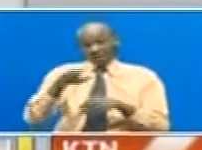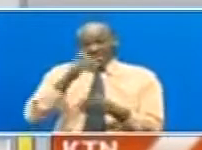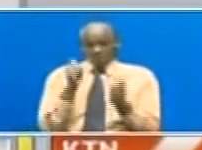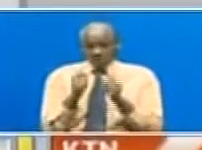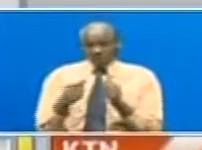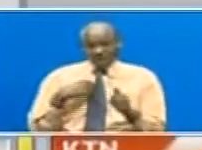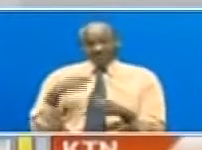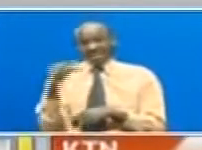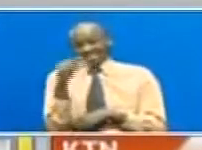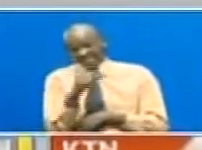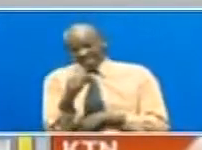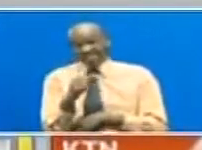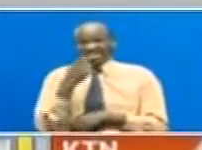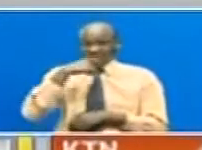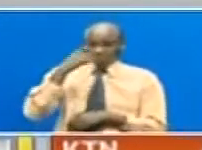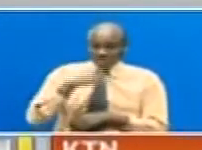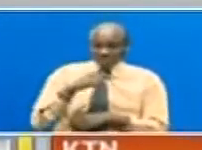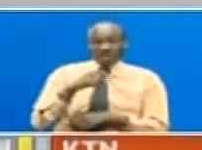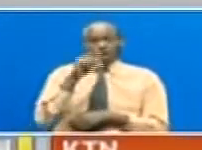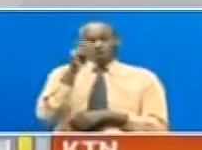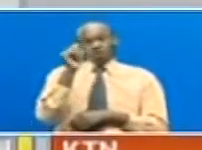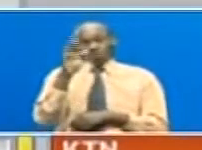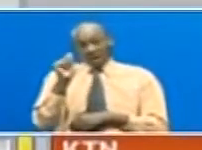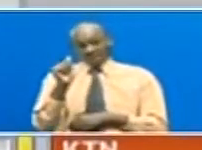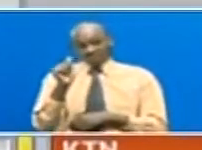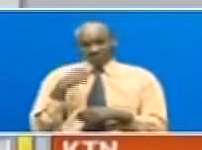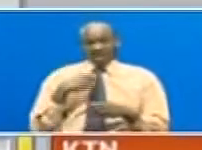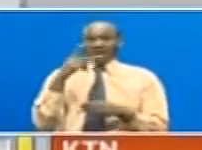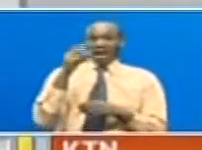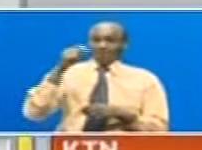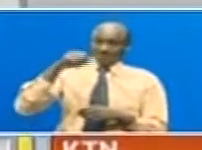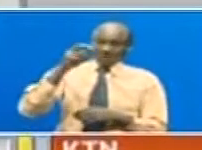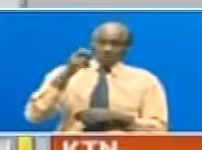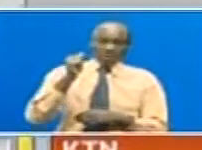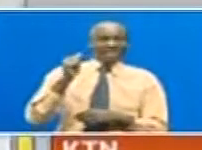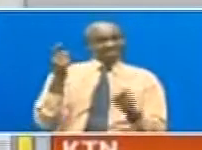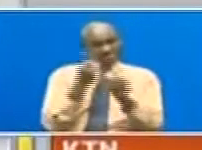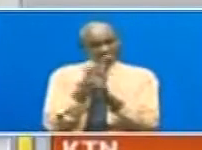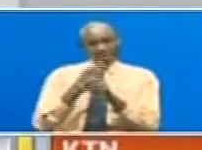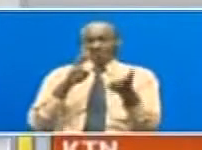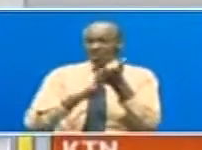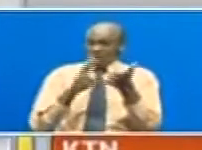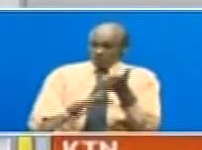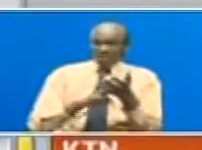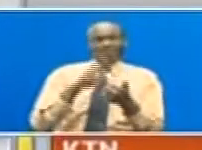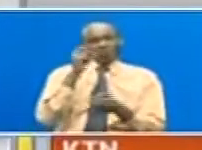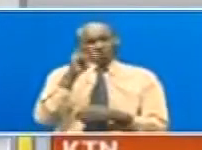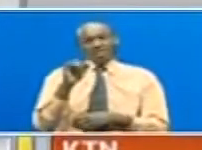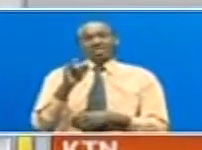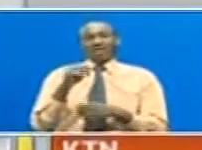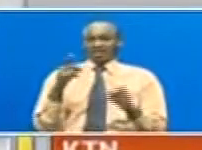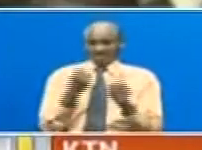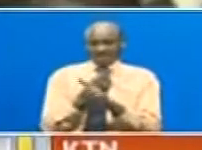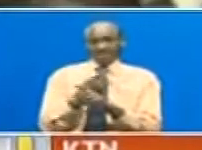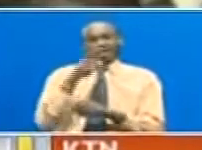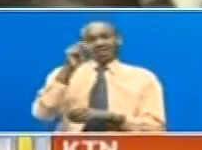ni Garissa, Kitui, Lodwa, Lokichogio, Kapenguria, Kabarnet, Migori, Voi, Kibwezi na